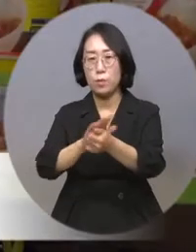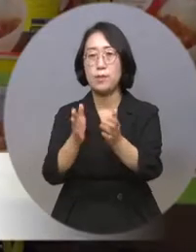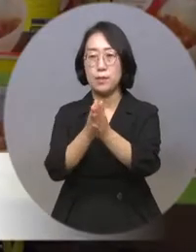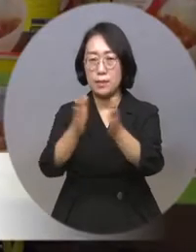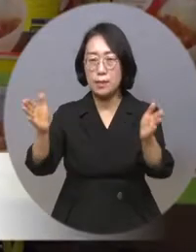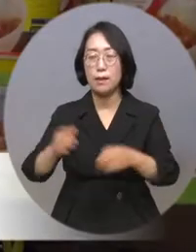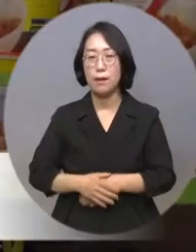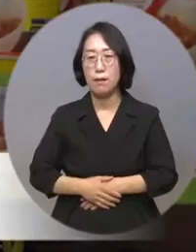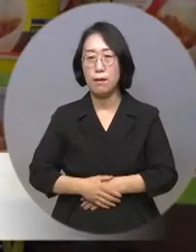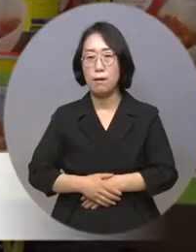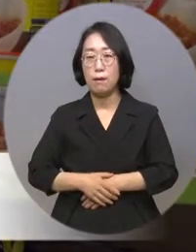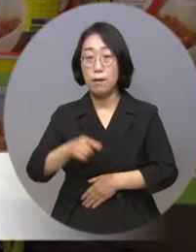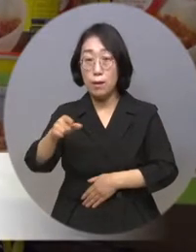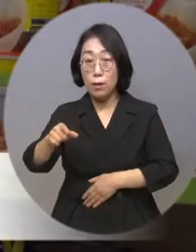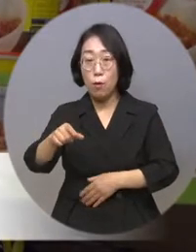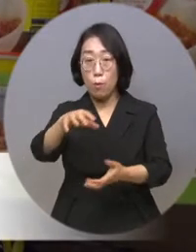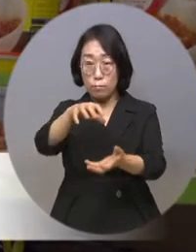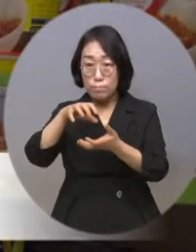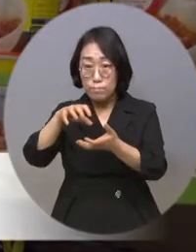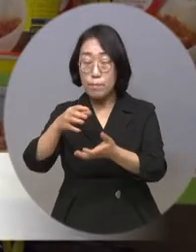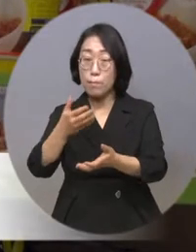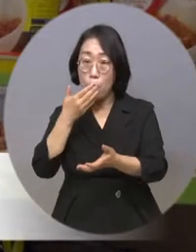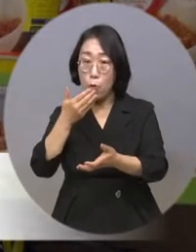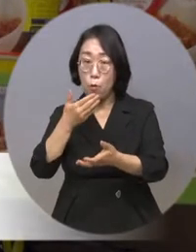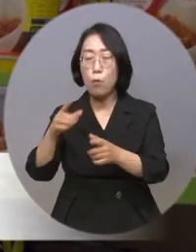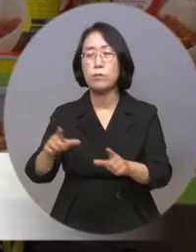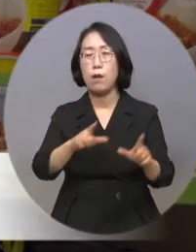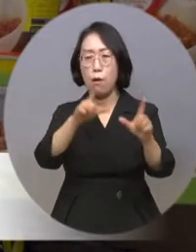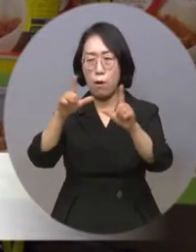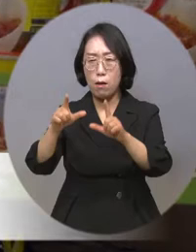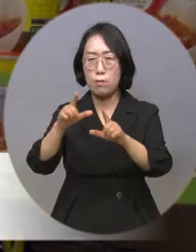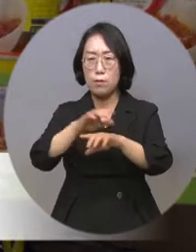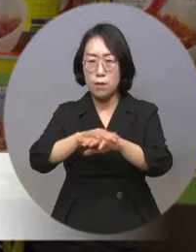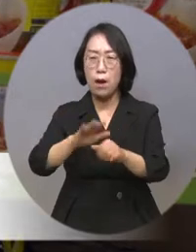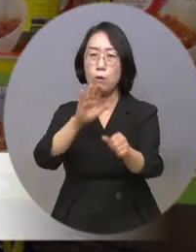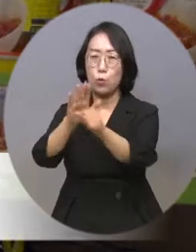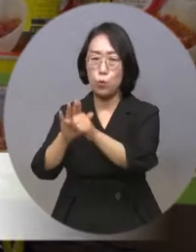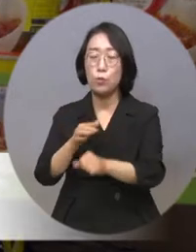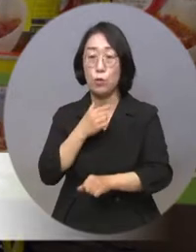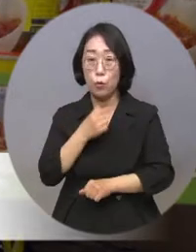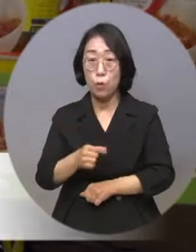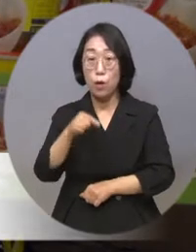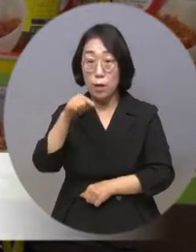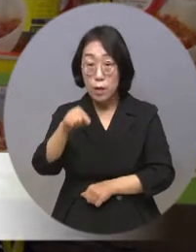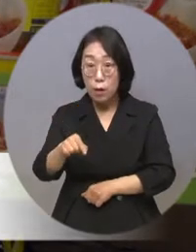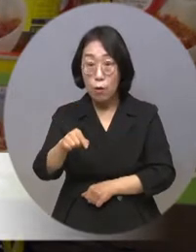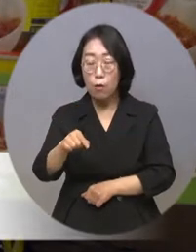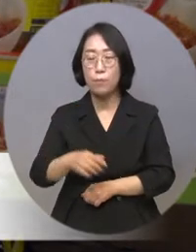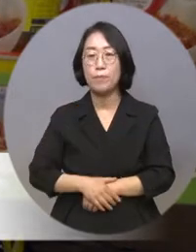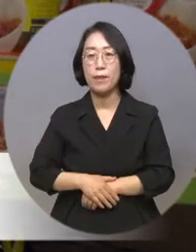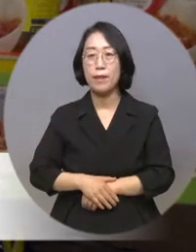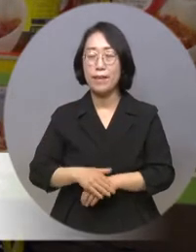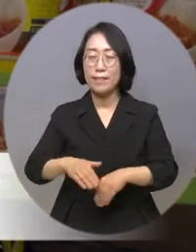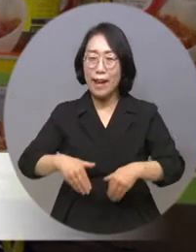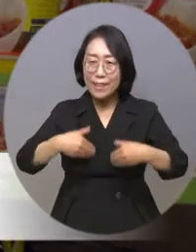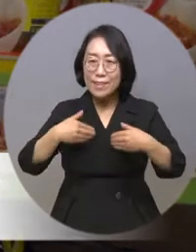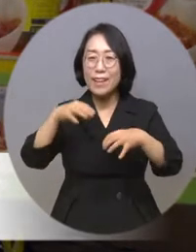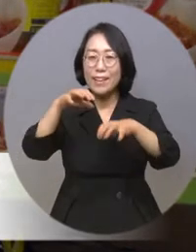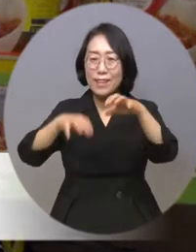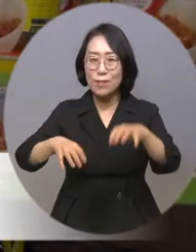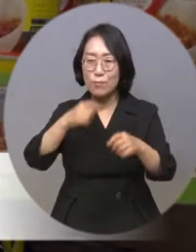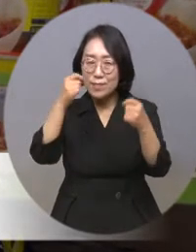잘 활용하셔서 생활하시는데 조금이라도 좀 도움이 됐으면 좋겠고요. 이걸 통해서 따뜻한 이웃들이 많잖아요,